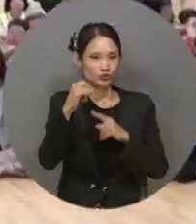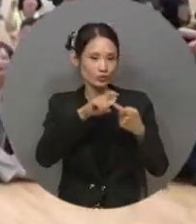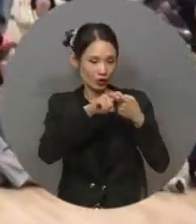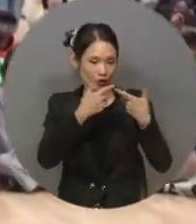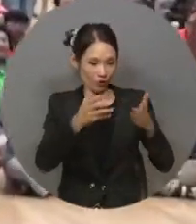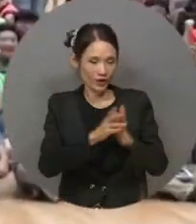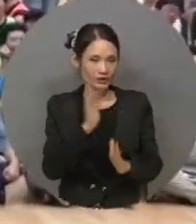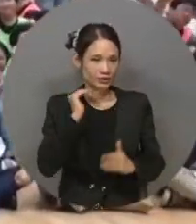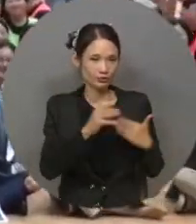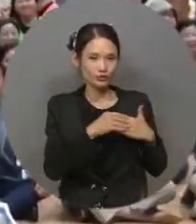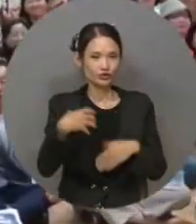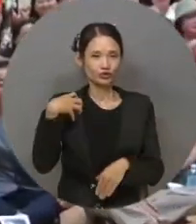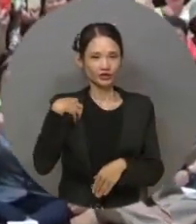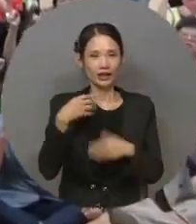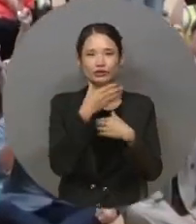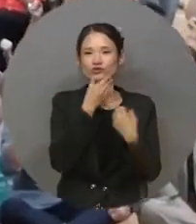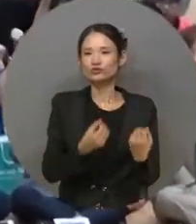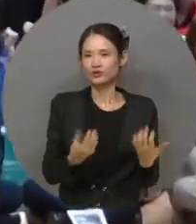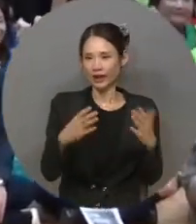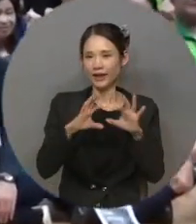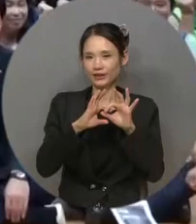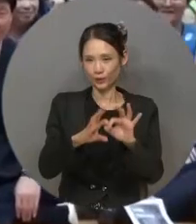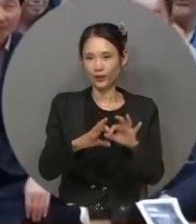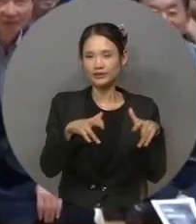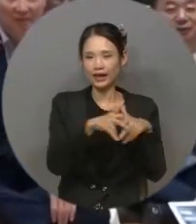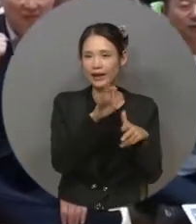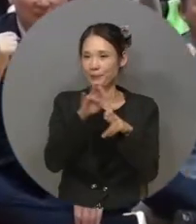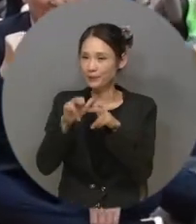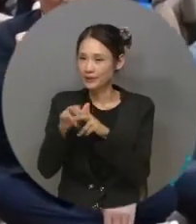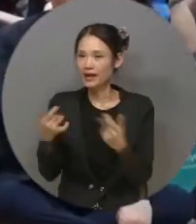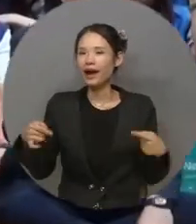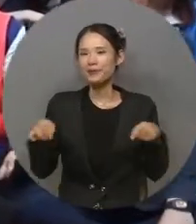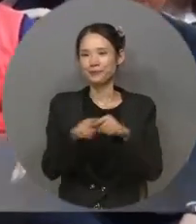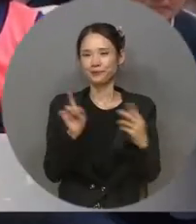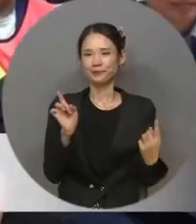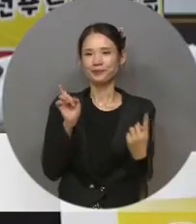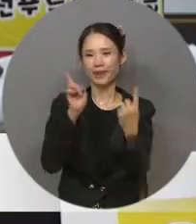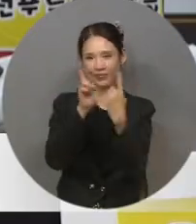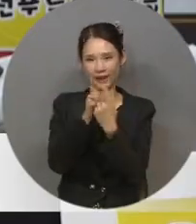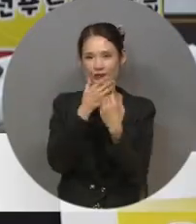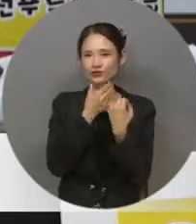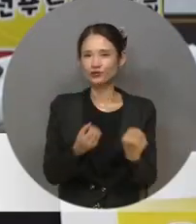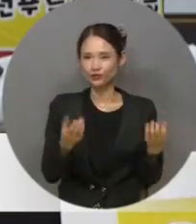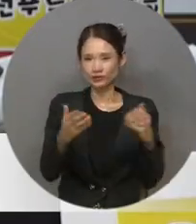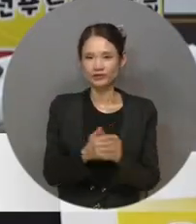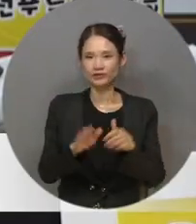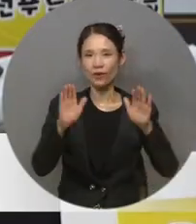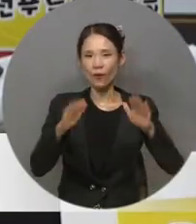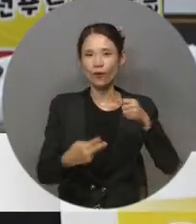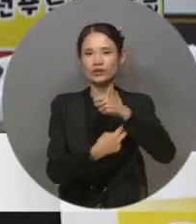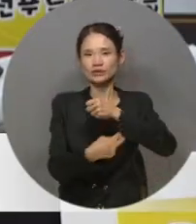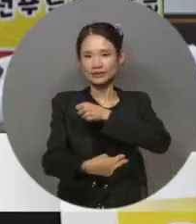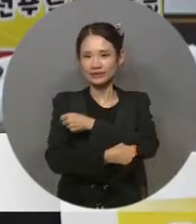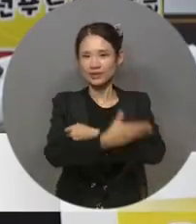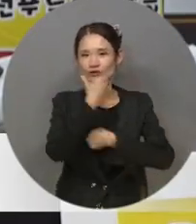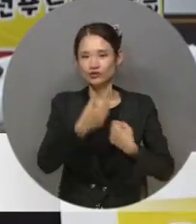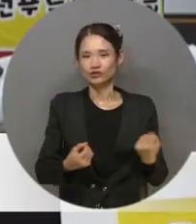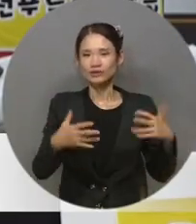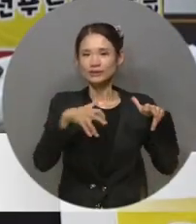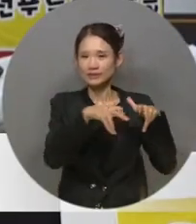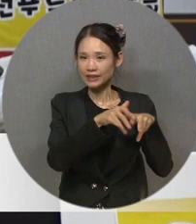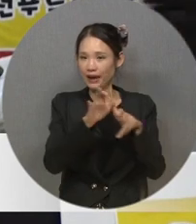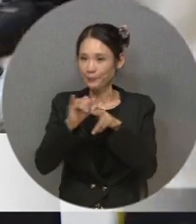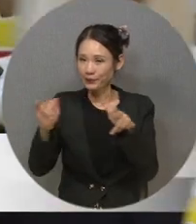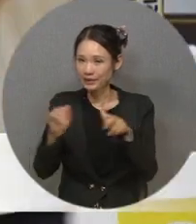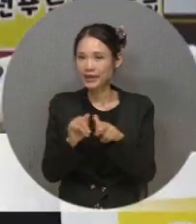지부가 주최 주관하는 행사로 장애인과 비장애인의 만남의 자리입니다. 오늘 징검다리 축제는